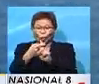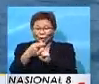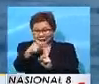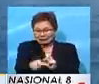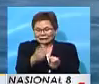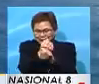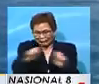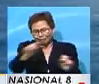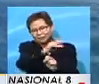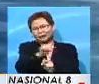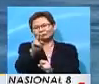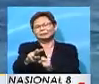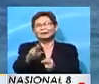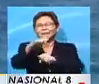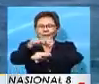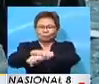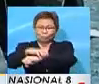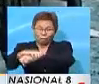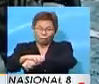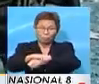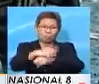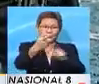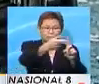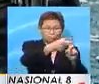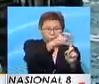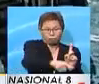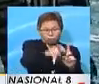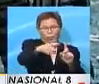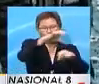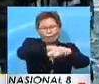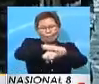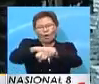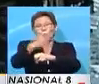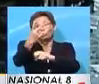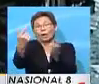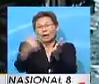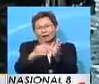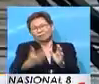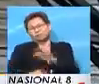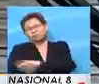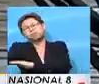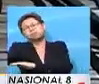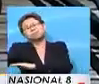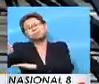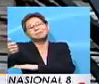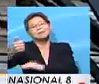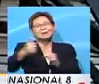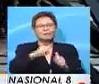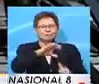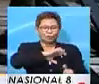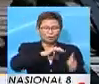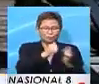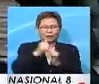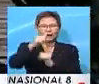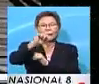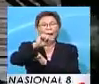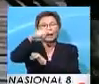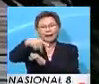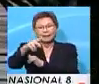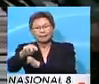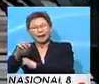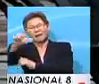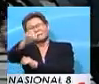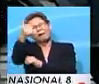memberkas dua penculik dua lagi meluloskan diri polis bersama-sama agensi penguatkuasaan lain bersiap siaga terhadap